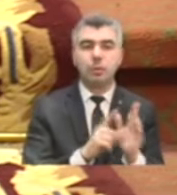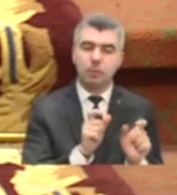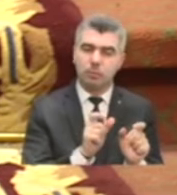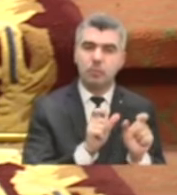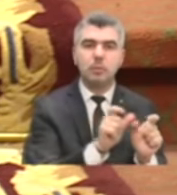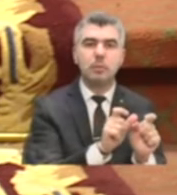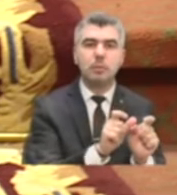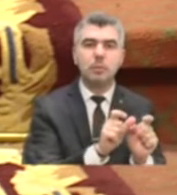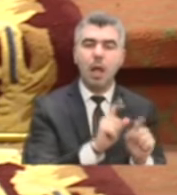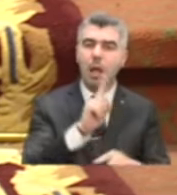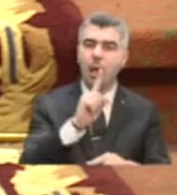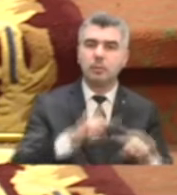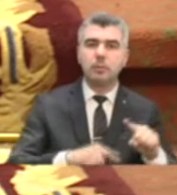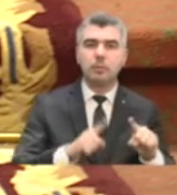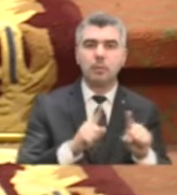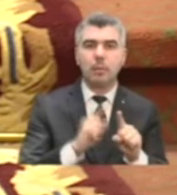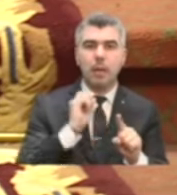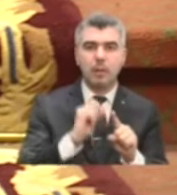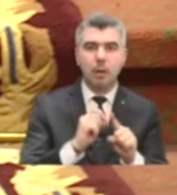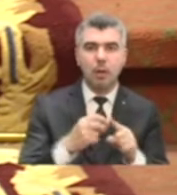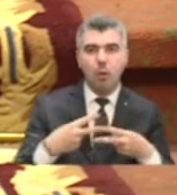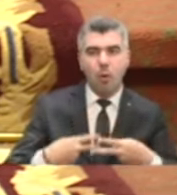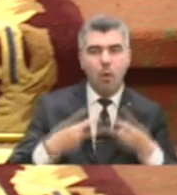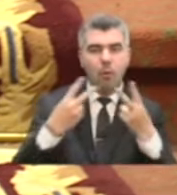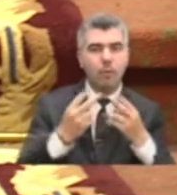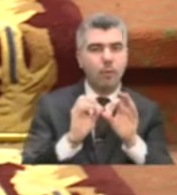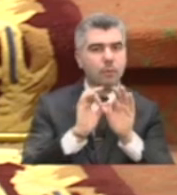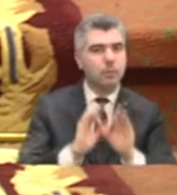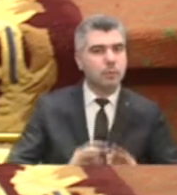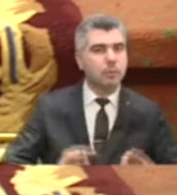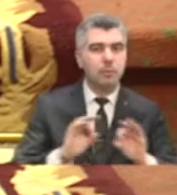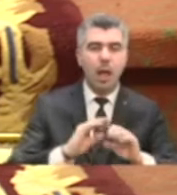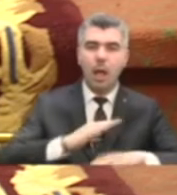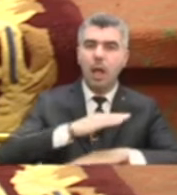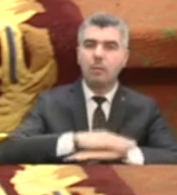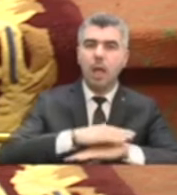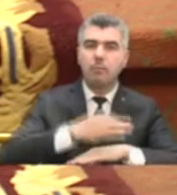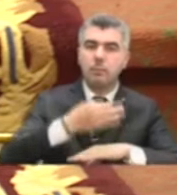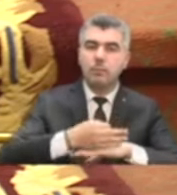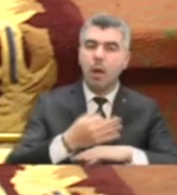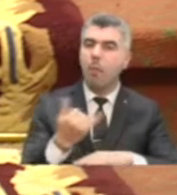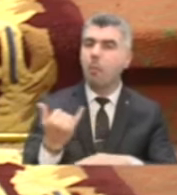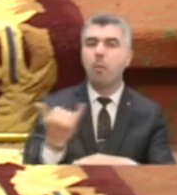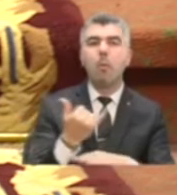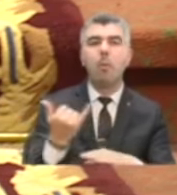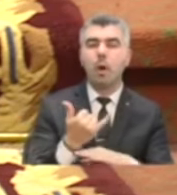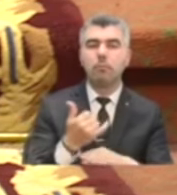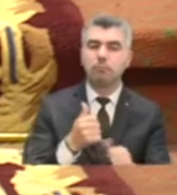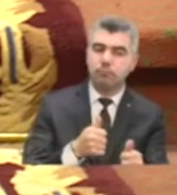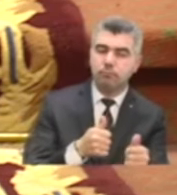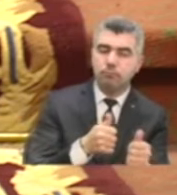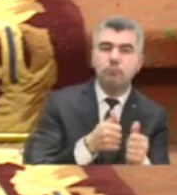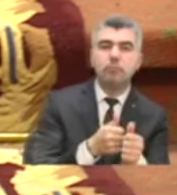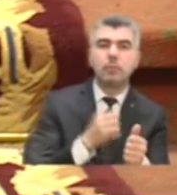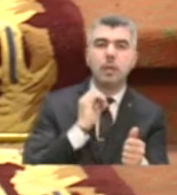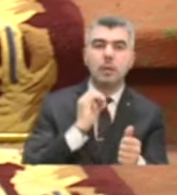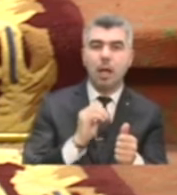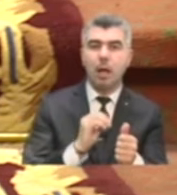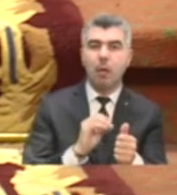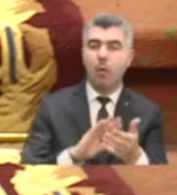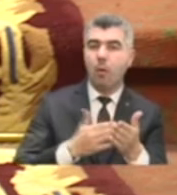جميع أفعال مرتبطة بمحتويات منشورة خادشة للحياة ومحرضة على العنف الجنسي وغيرها من أفعال